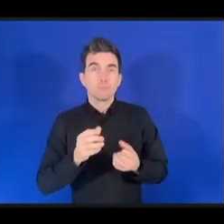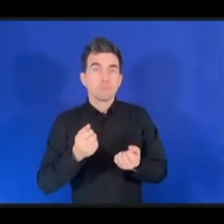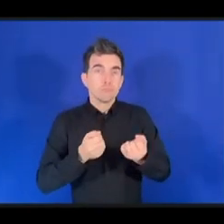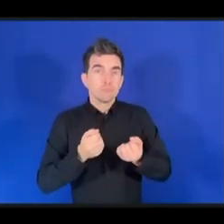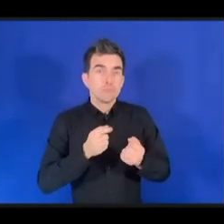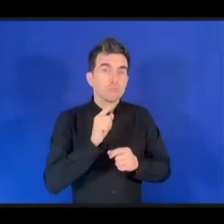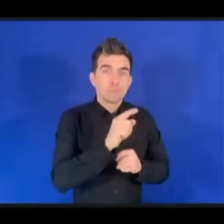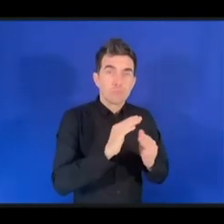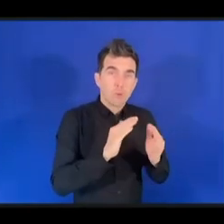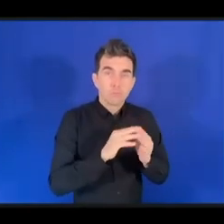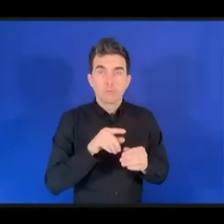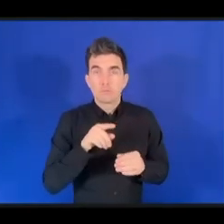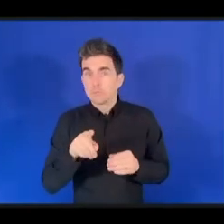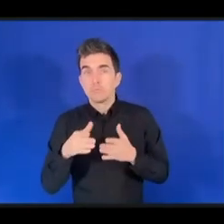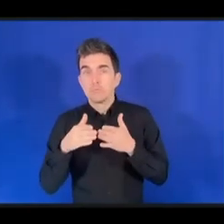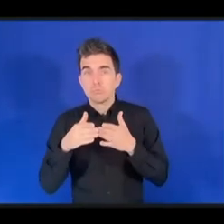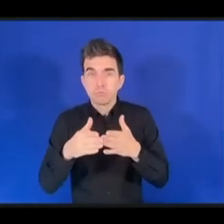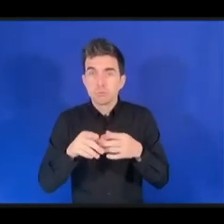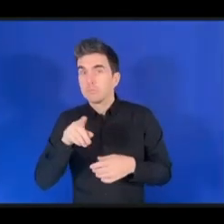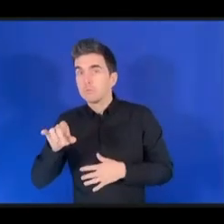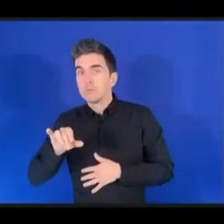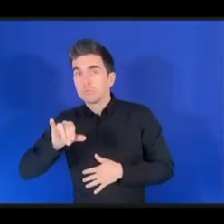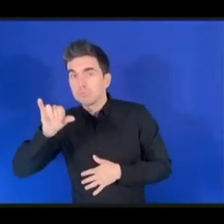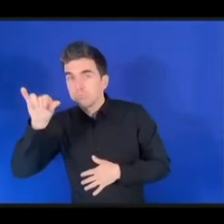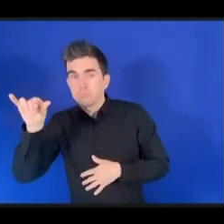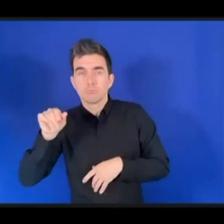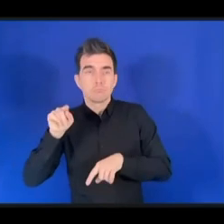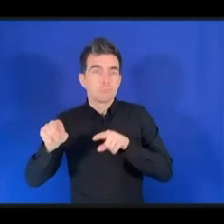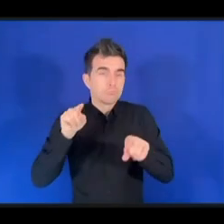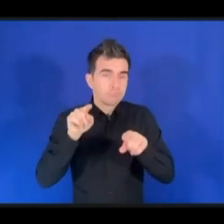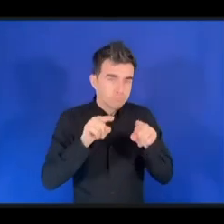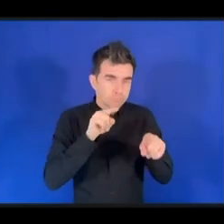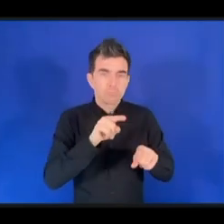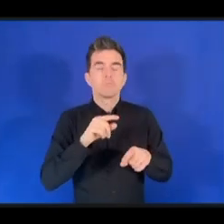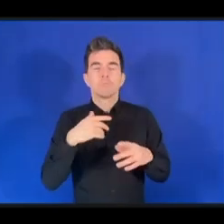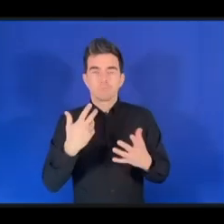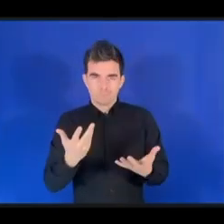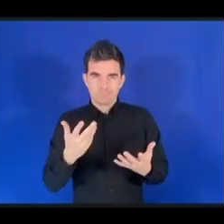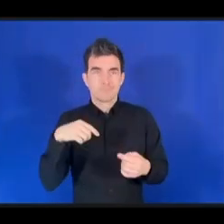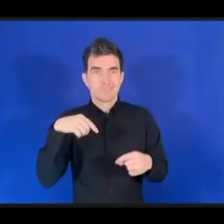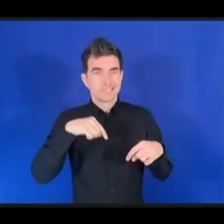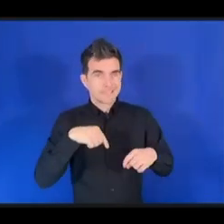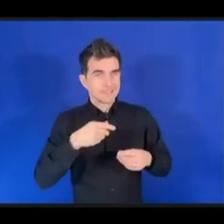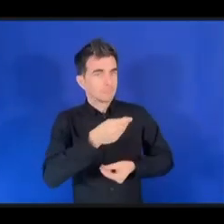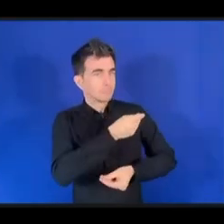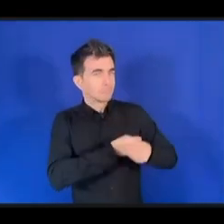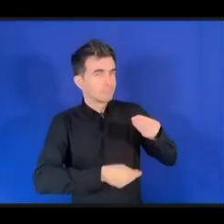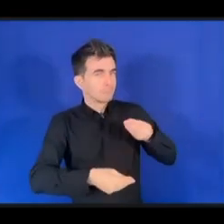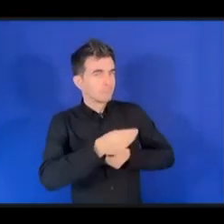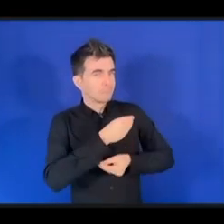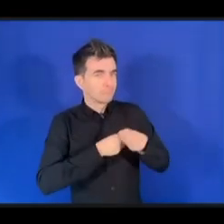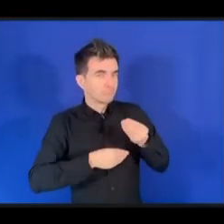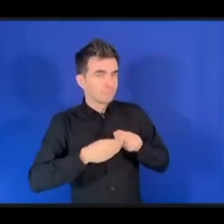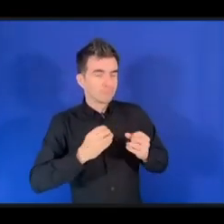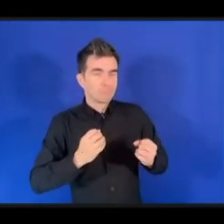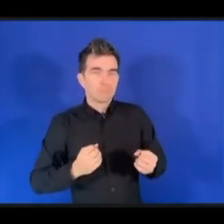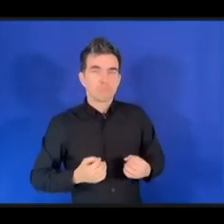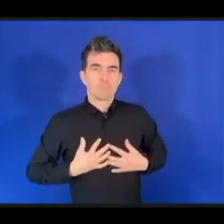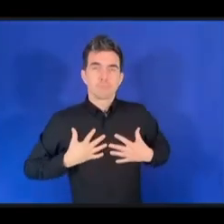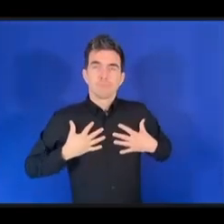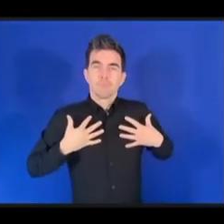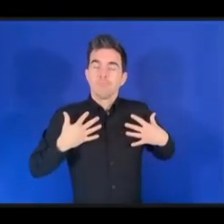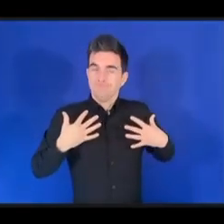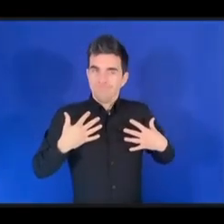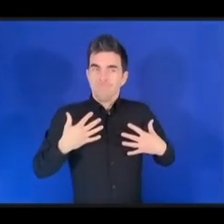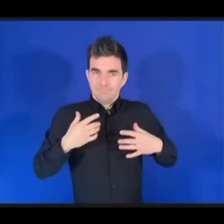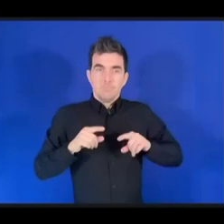なりまた後々まで続く仲間としての繋がりとなることをですね期待してい